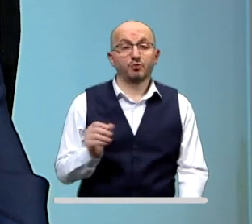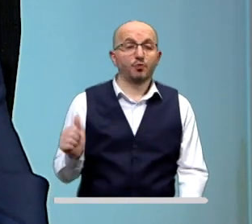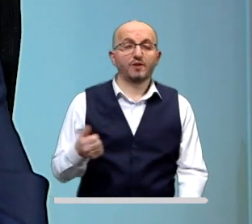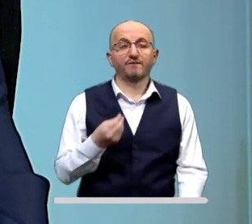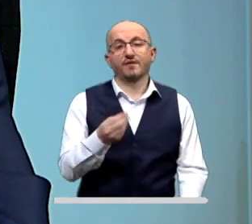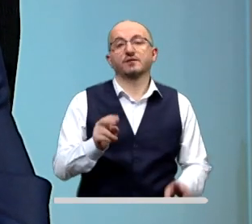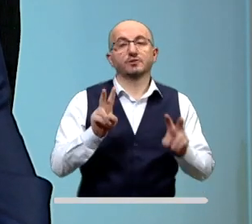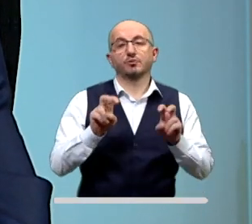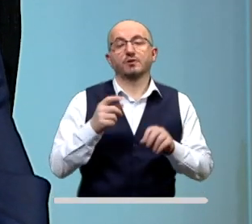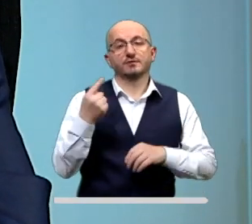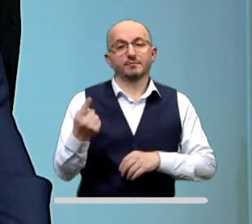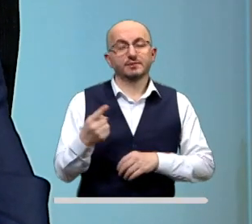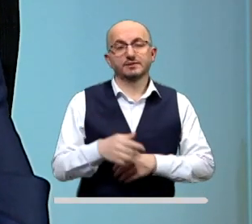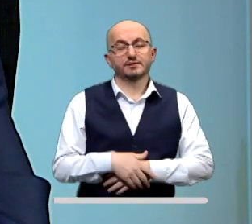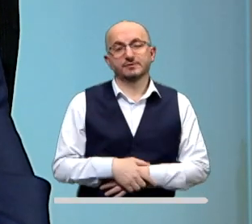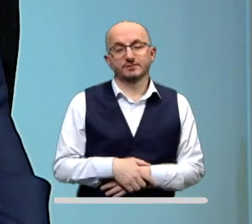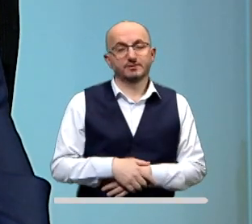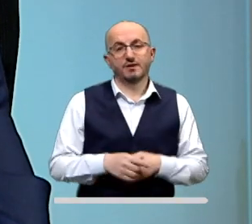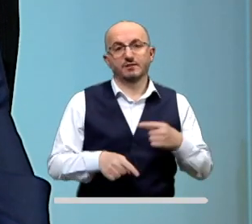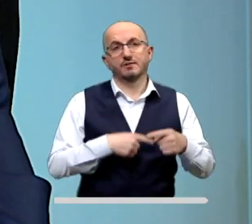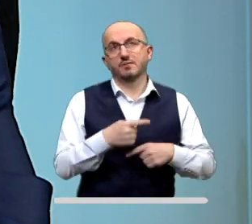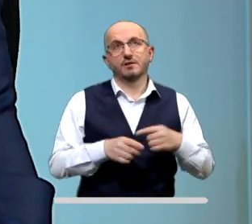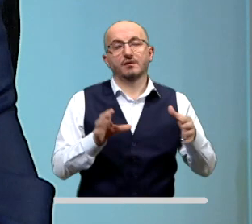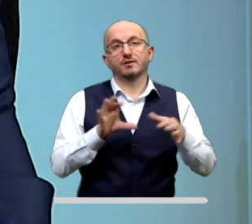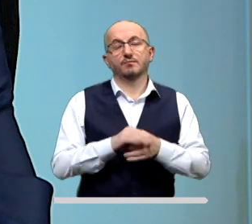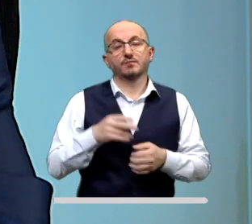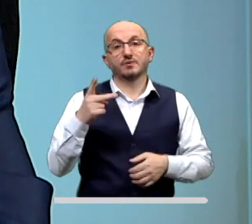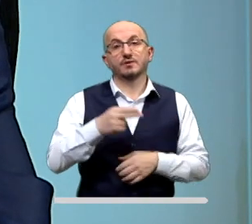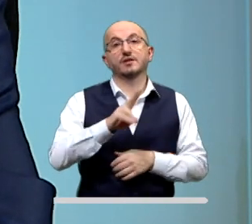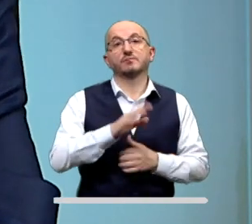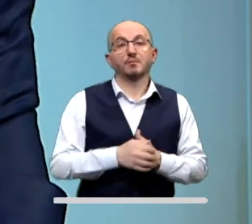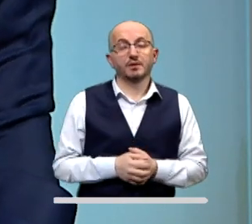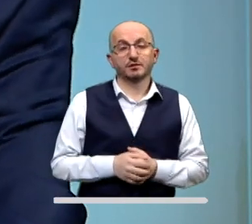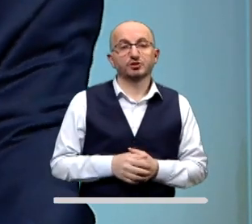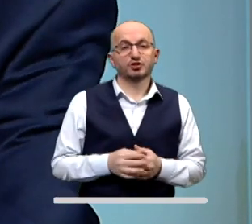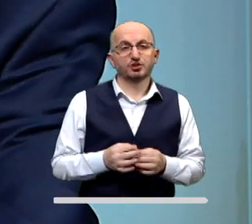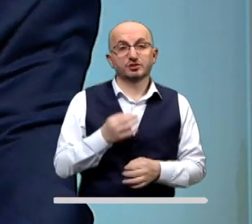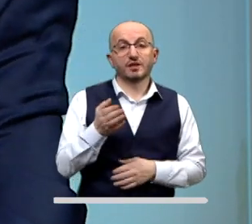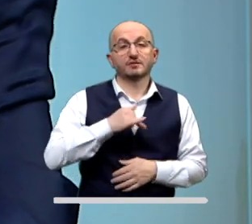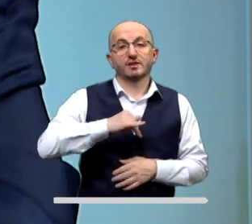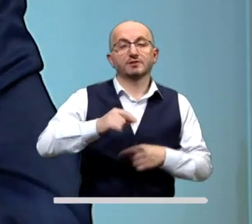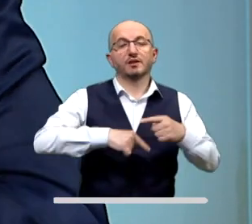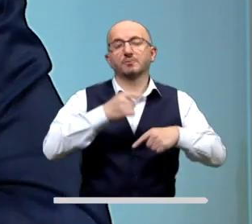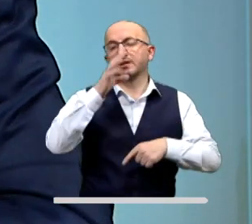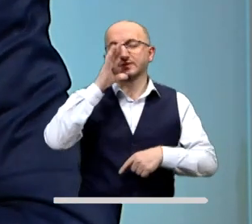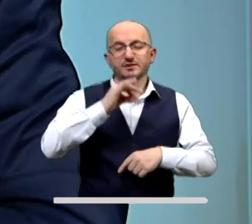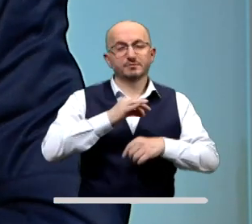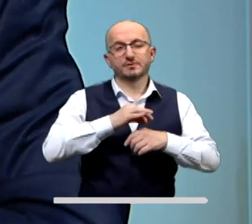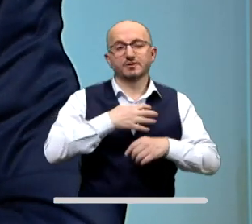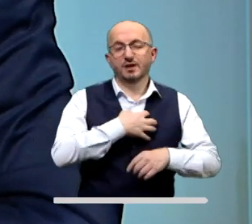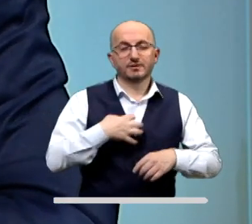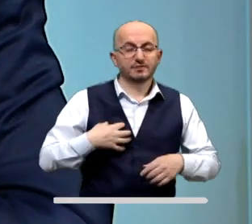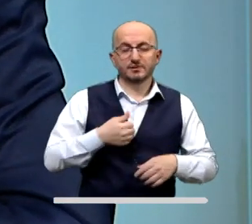iz sıla-i Rahim derken ne demek akrabalarla ilişkiyi kesmemek kişinin en yakın akrabası kimdir annesidir